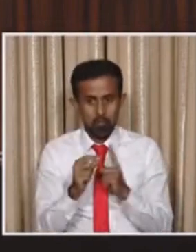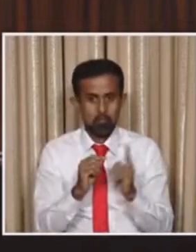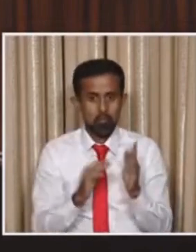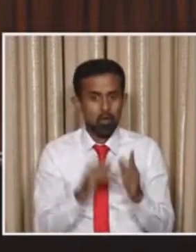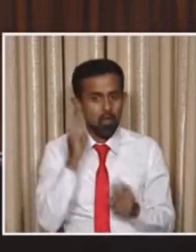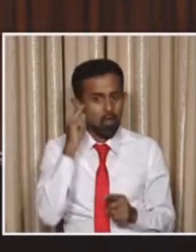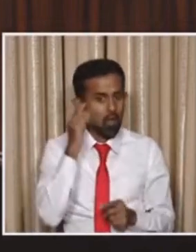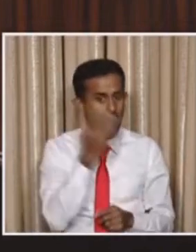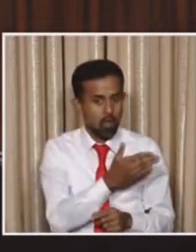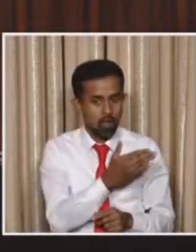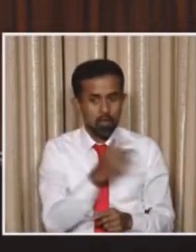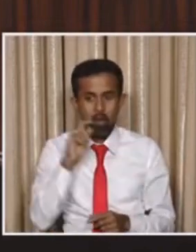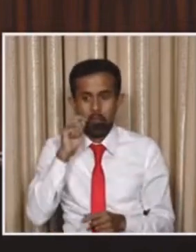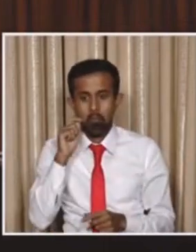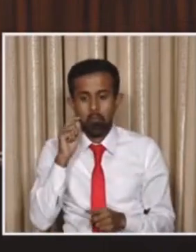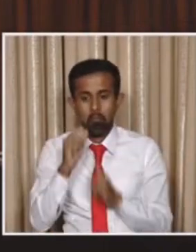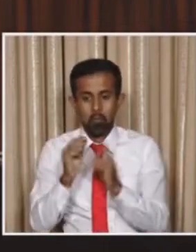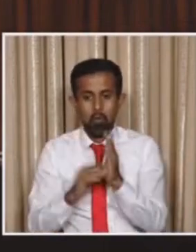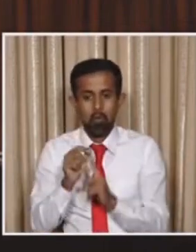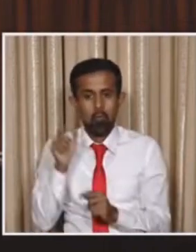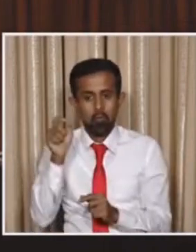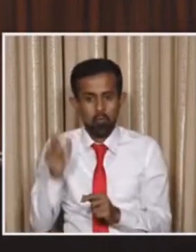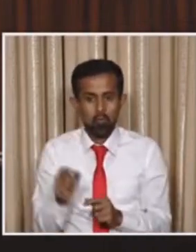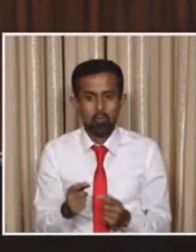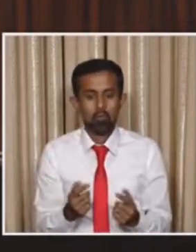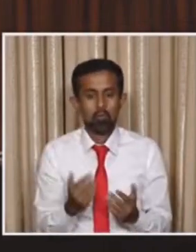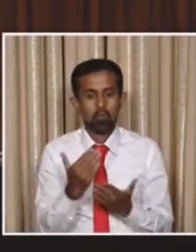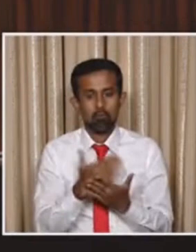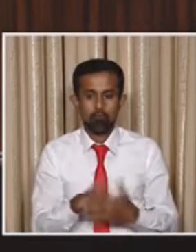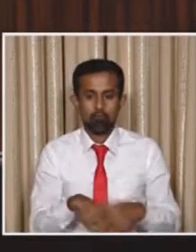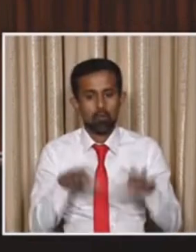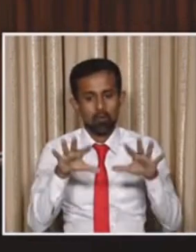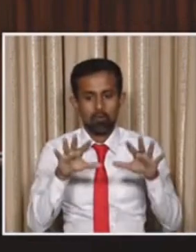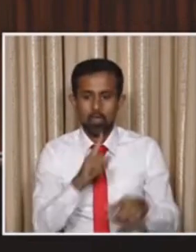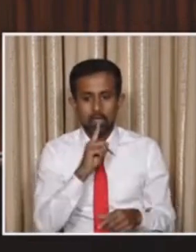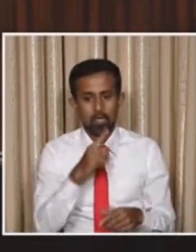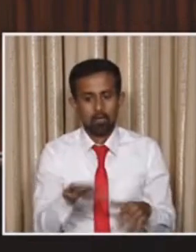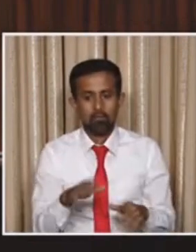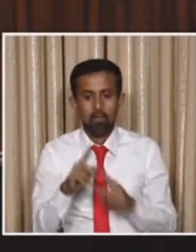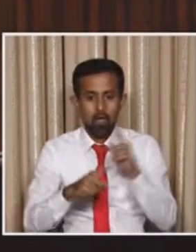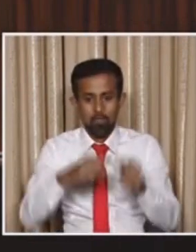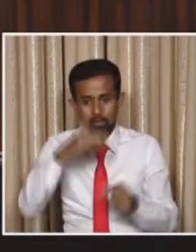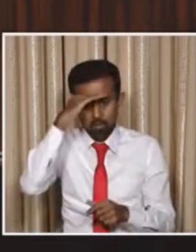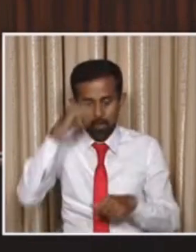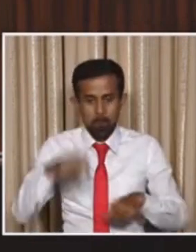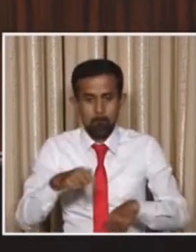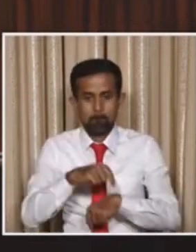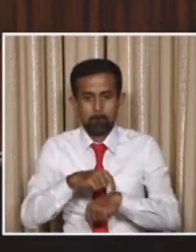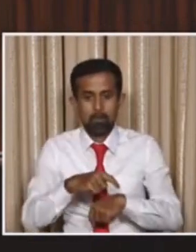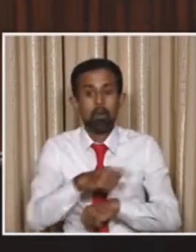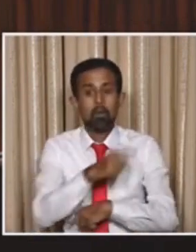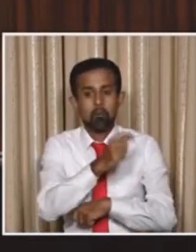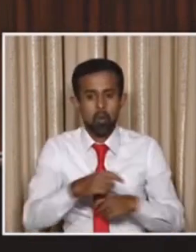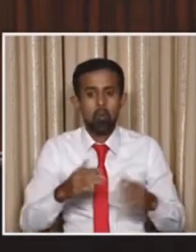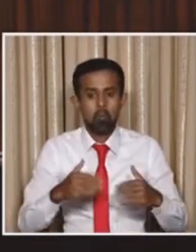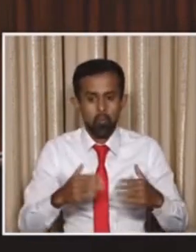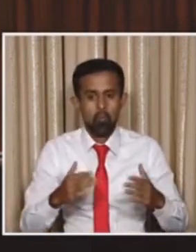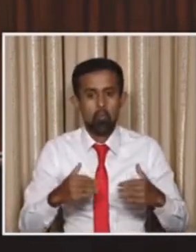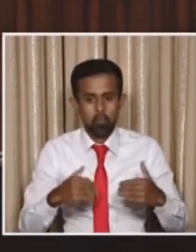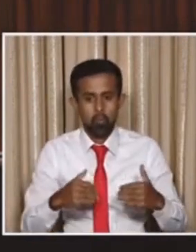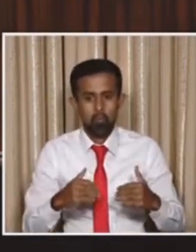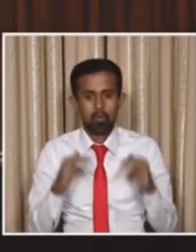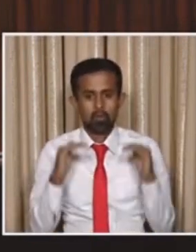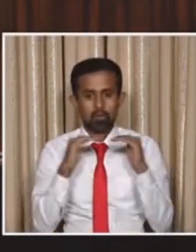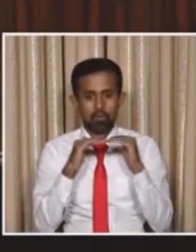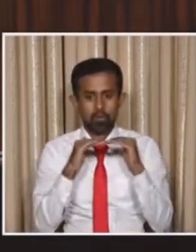වගේ මන්ත්‍රීතුමාලත් ඒ පිළිබඳ අවශ්‍ය අවධානය යොමු කළා තියෙන නිසා කථානායකතුමා මේ වෙනකොට අවශ්‍ය ක්‍රියාමාර්ග ගනිමින් ඉන්නවා. ඒ නිසා සාධාරණ